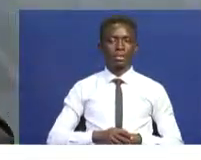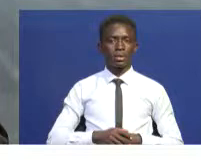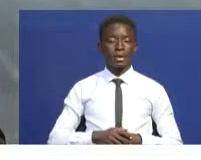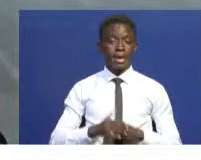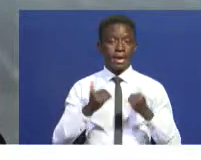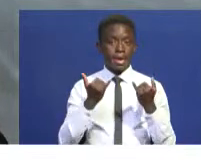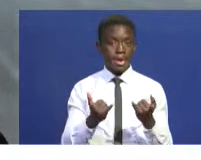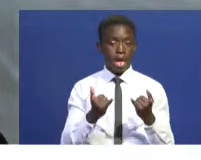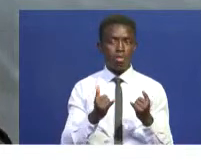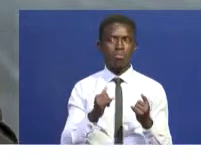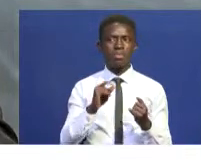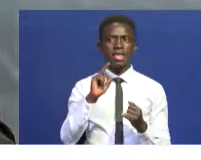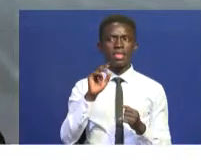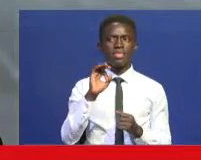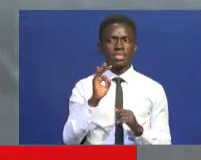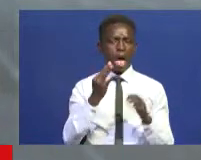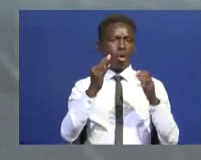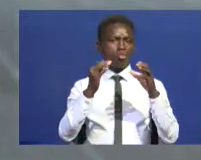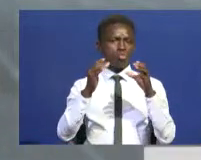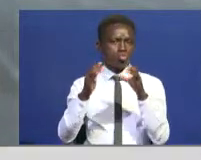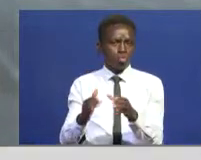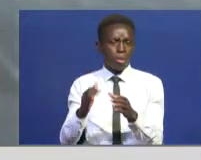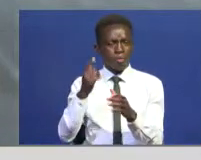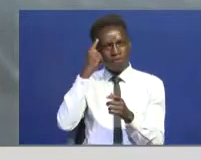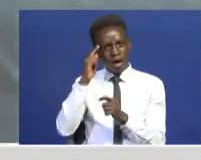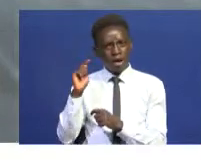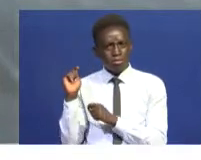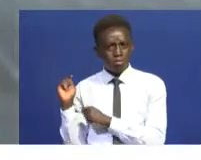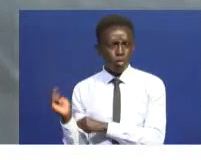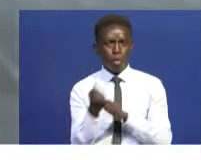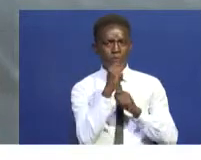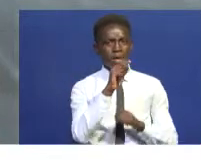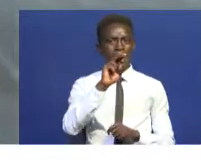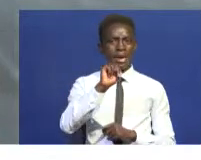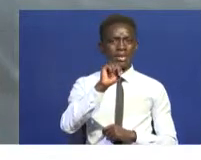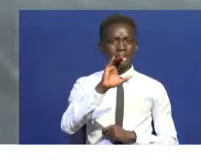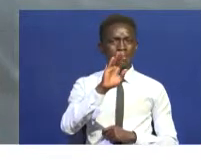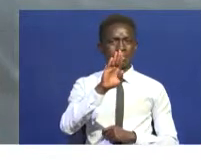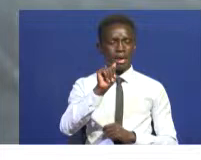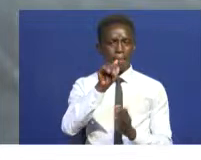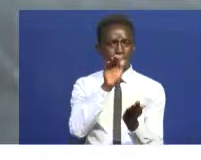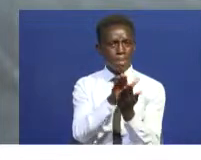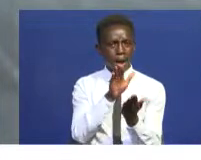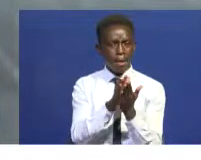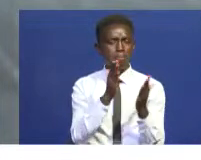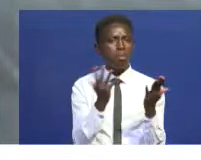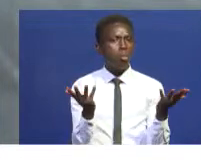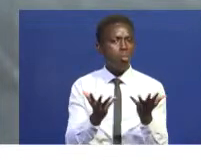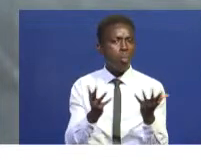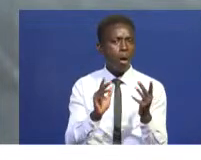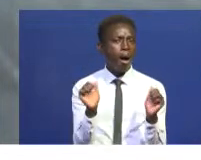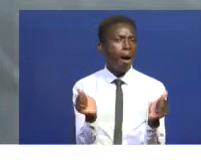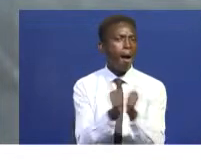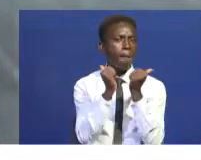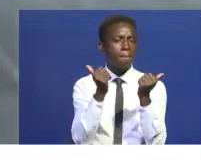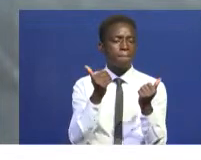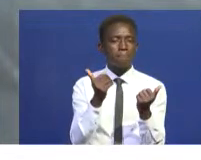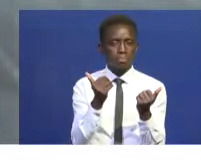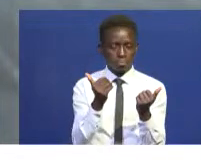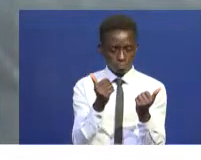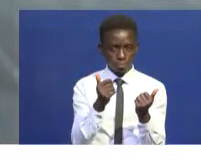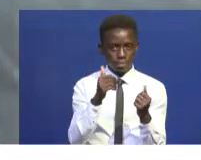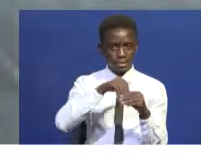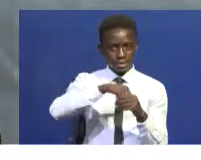Mkondo wa tatu wa msururu wa mashindano ya gofu ya NCBA utaandaliwa katika uwanja wa michezo huo